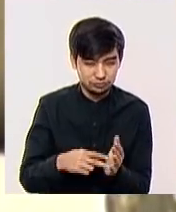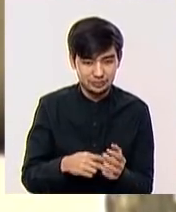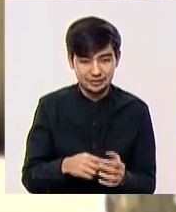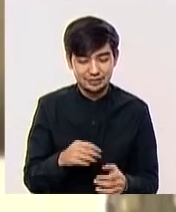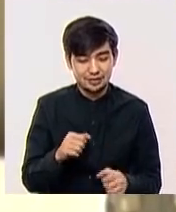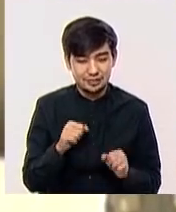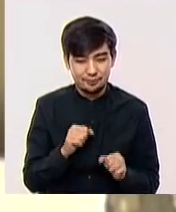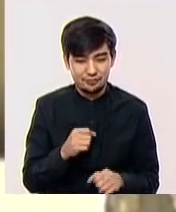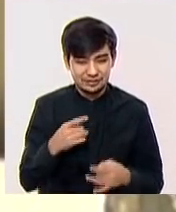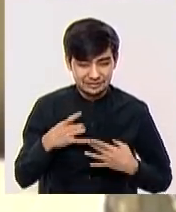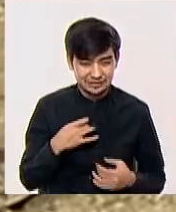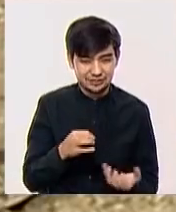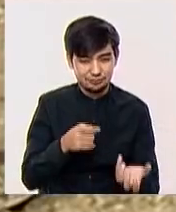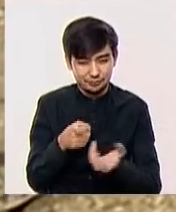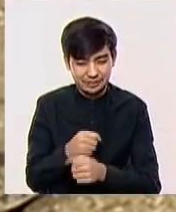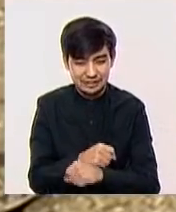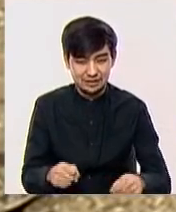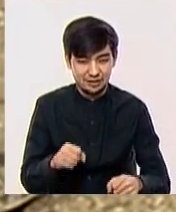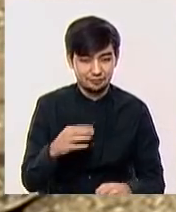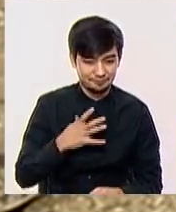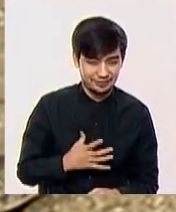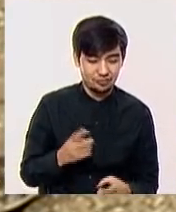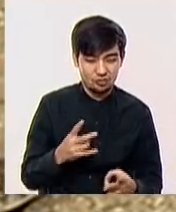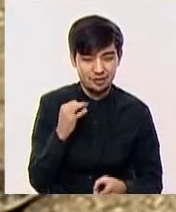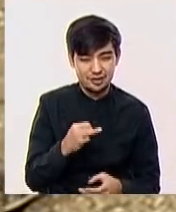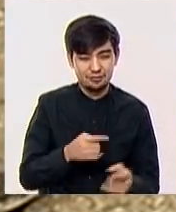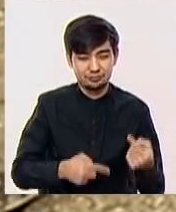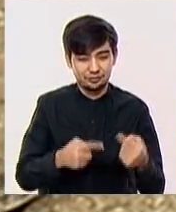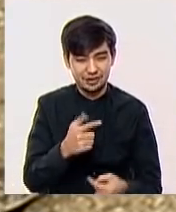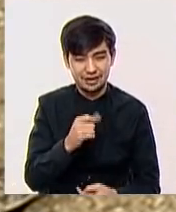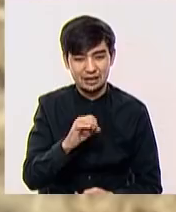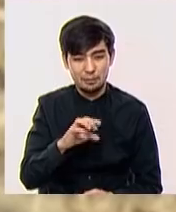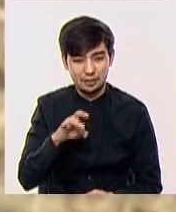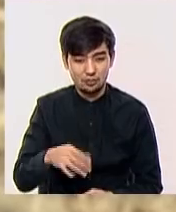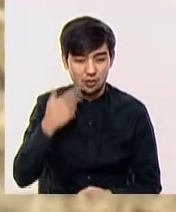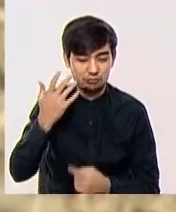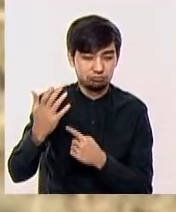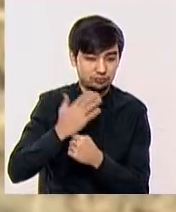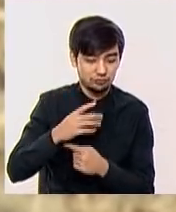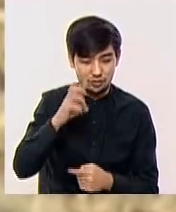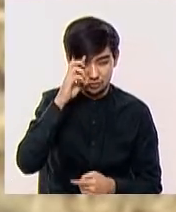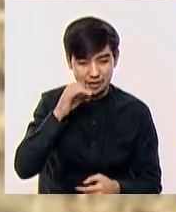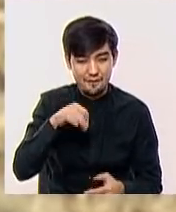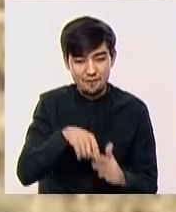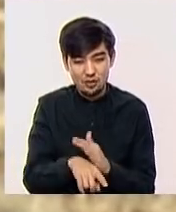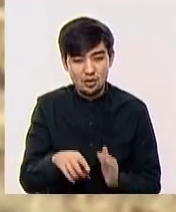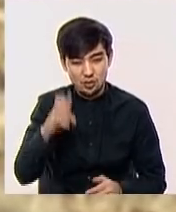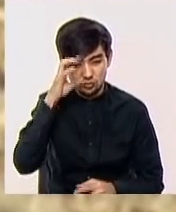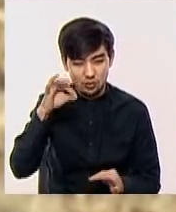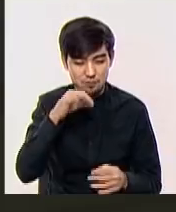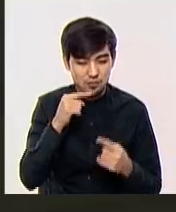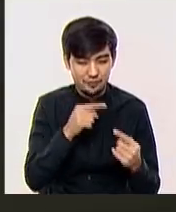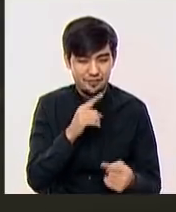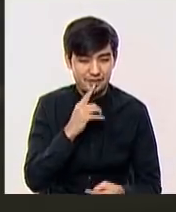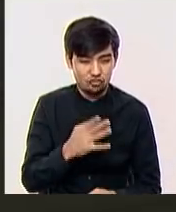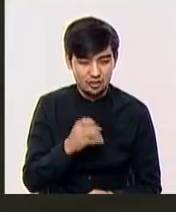сдерживание от агрессии и применение военной силы, гибридных методов борьбы в разрешении межгосударственных и внутригосударственных противоречий.